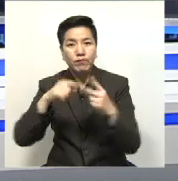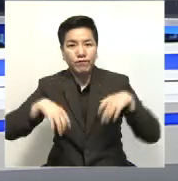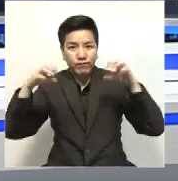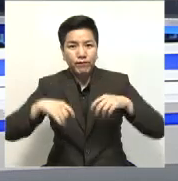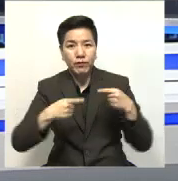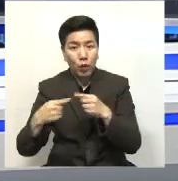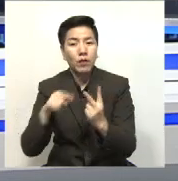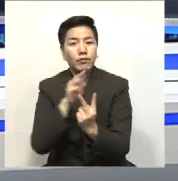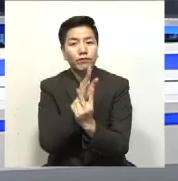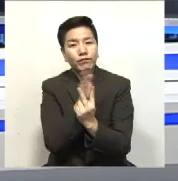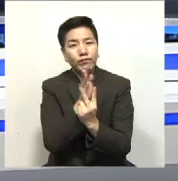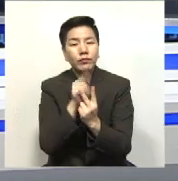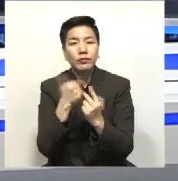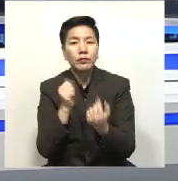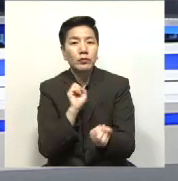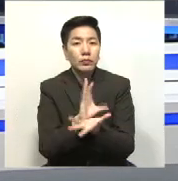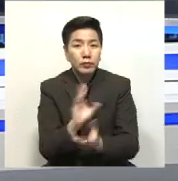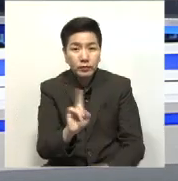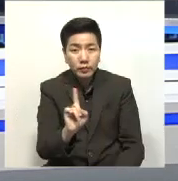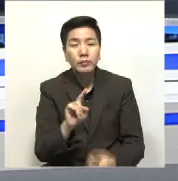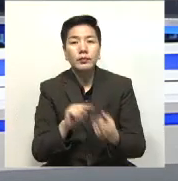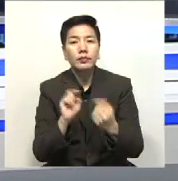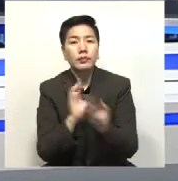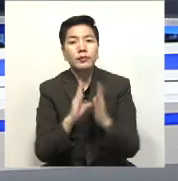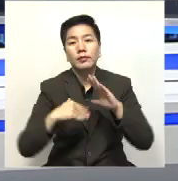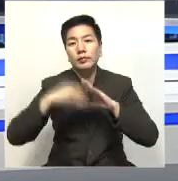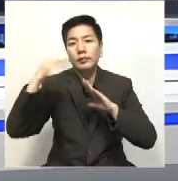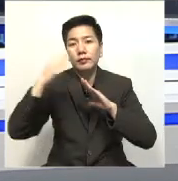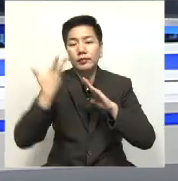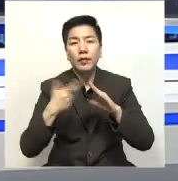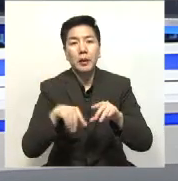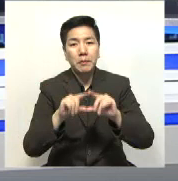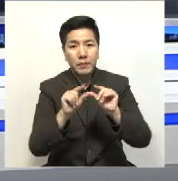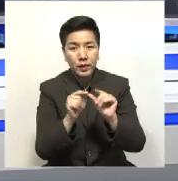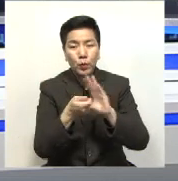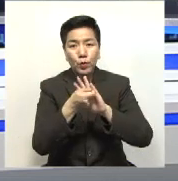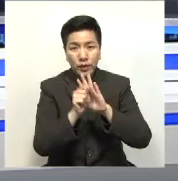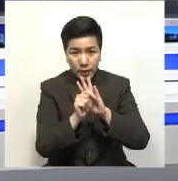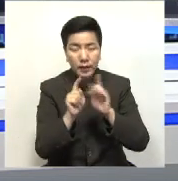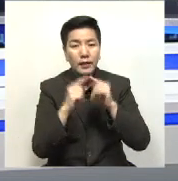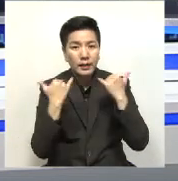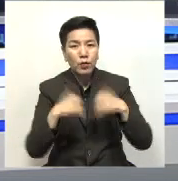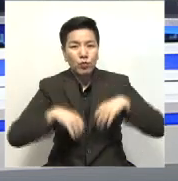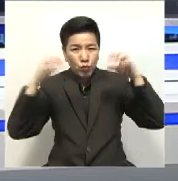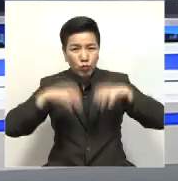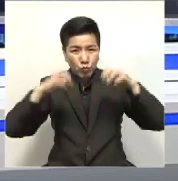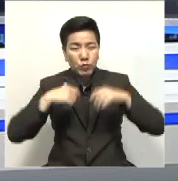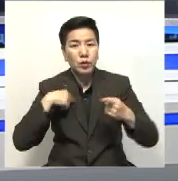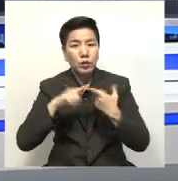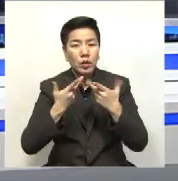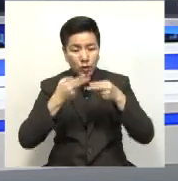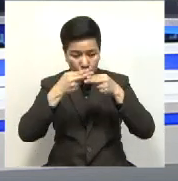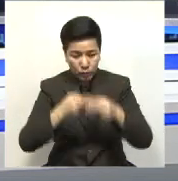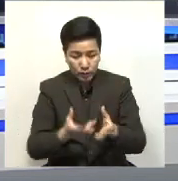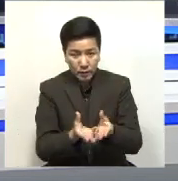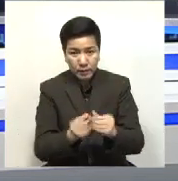8-10 ตุลาคมด้วยนะคะซึ่งก็อาจจะส่งผลกระทบโดยเฉพาะในพื้นที่ภาคเหนือจังหวัดเพชรบูรณ์อุตรดิตถ์ก็จะมีฝนตกมากแล้วก็โดยเฉ